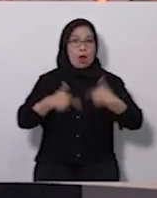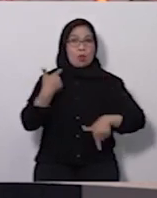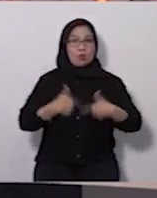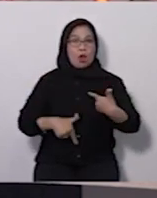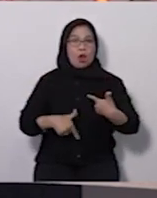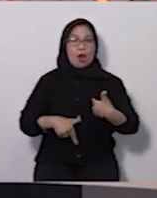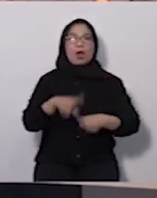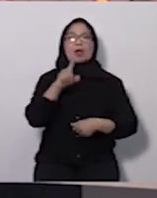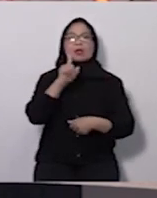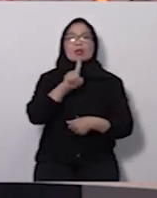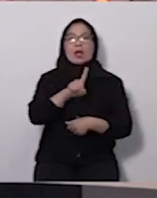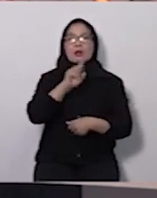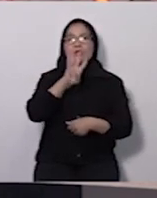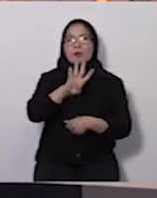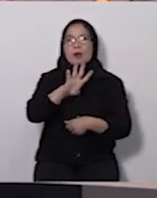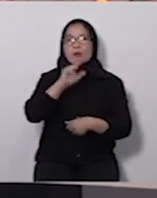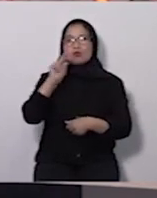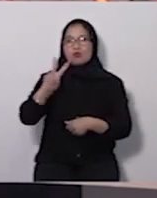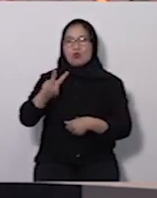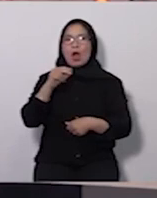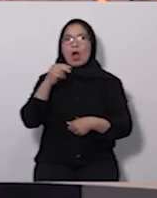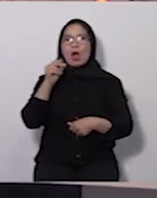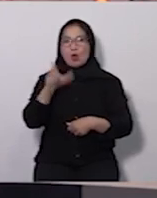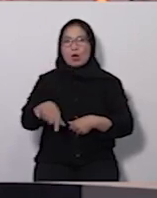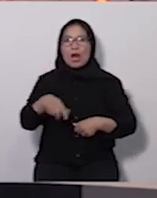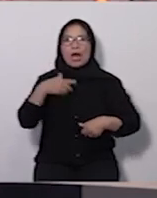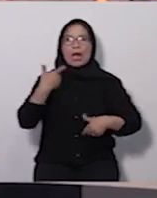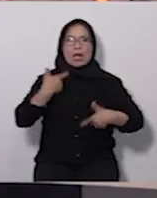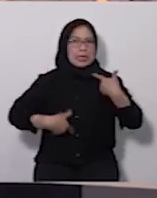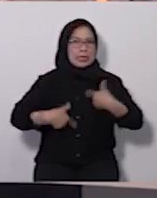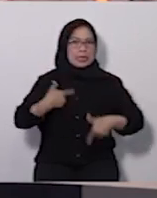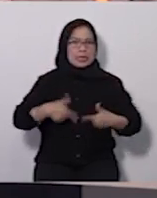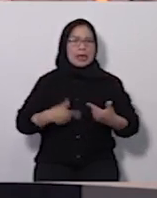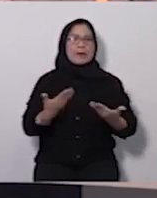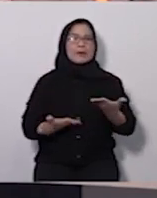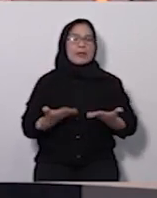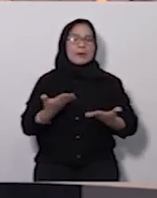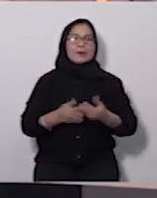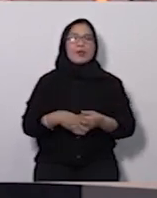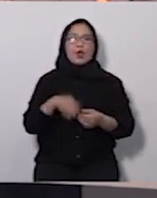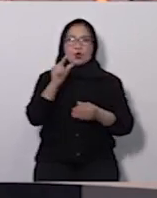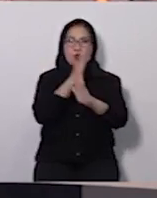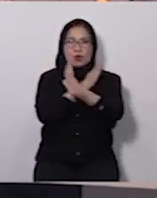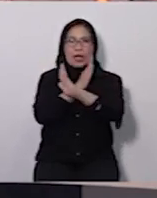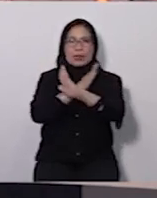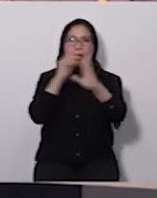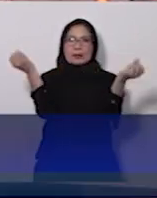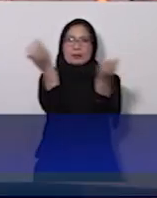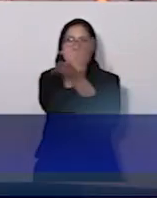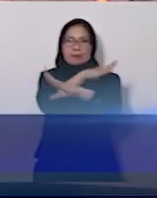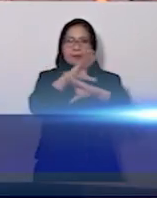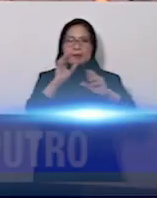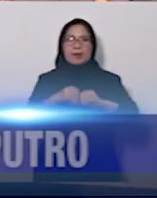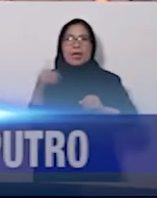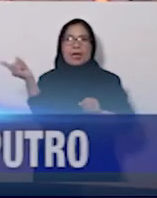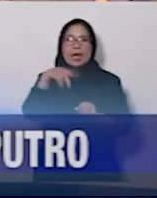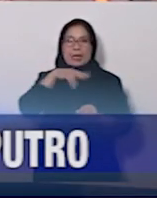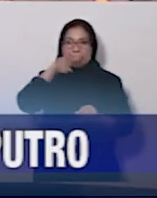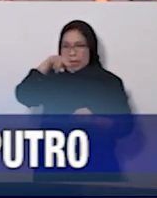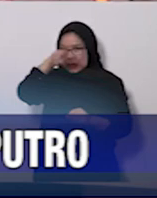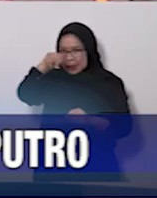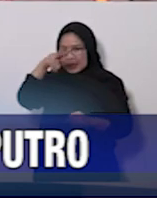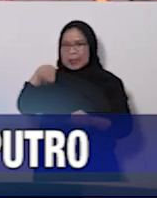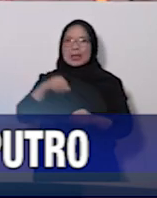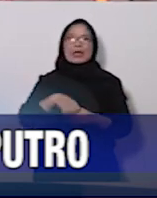dan 142 orang luka ringan sementara untuk data pelanggan lalu lintas berdasarkan hasil pantauan